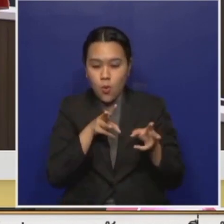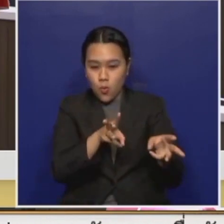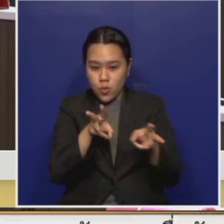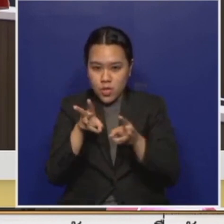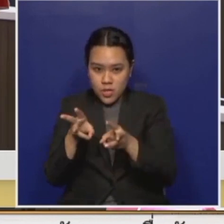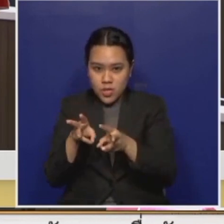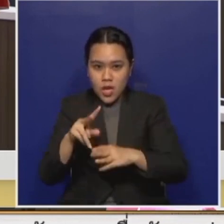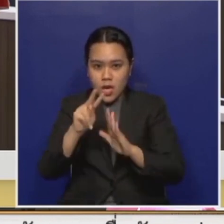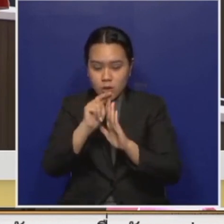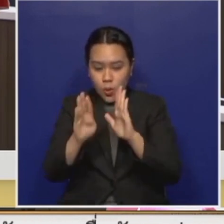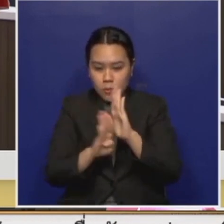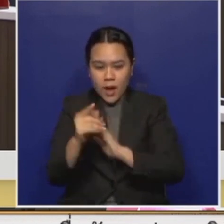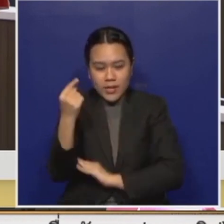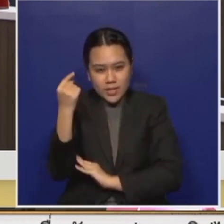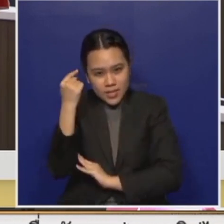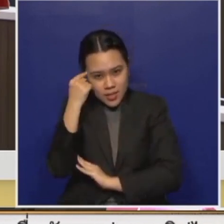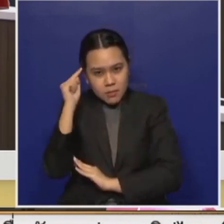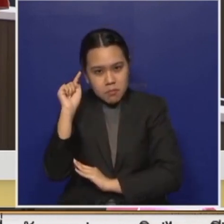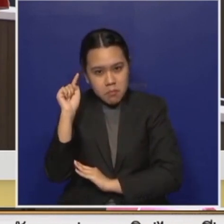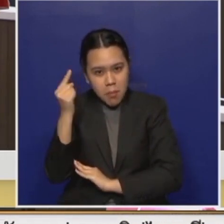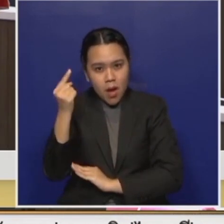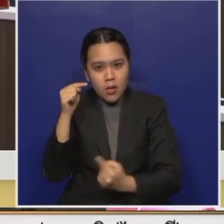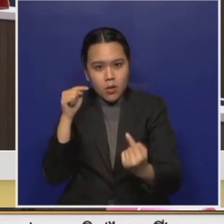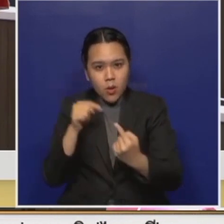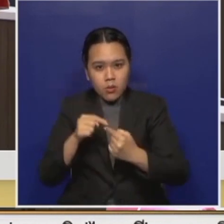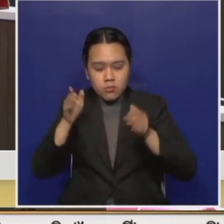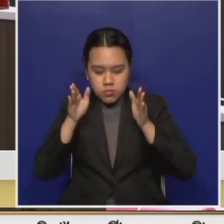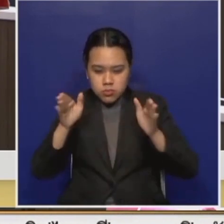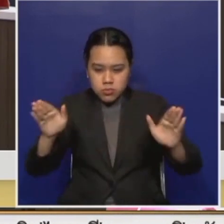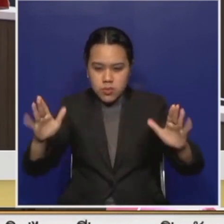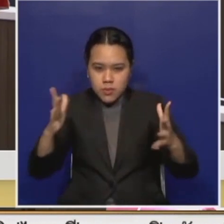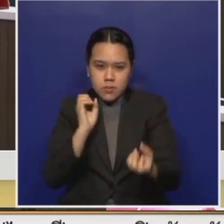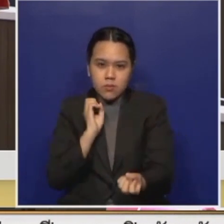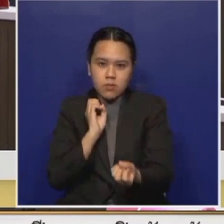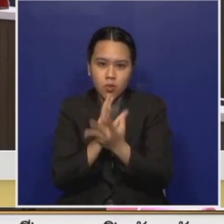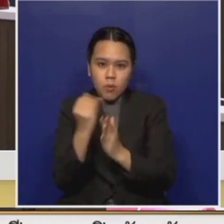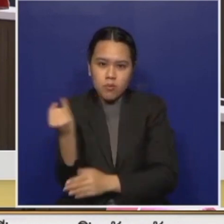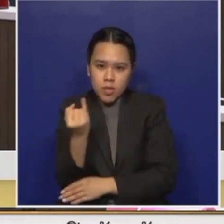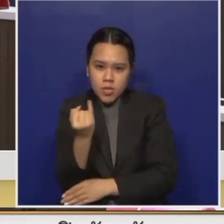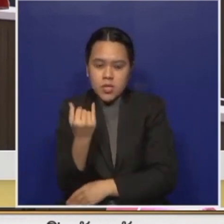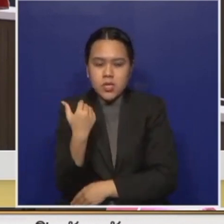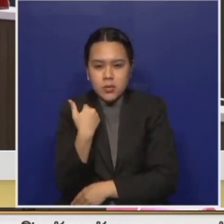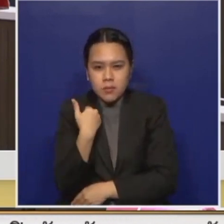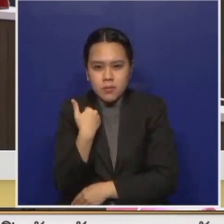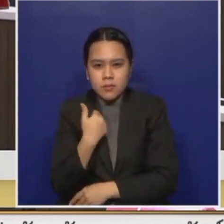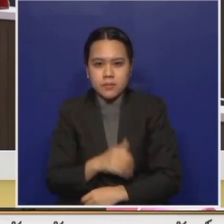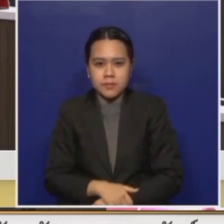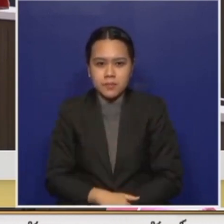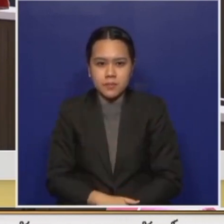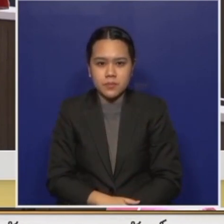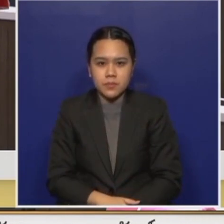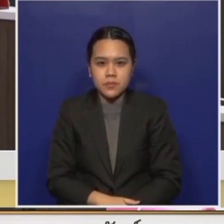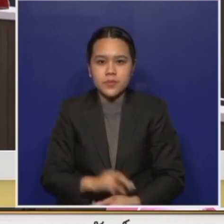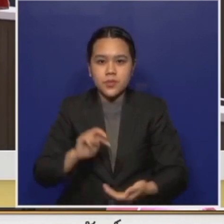ดนายุบายแบบนี้คิดไม่รอบครอบก็ผลร้ายธรธานครับมันเกิดลัษณะเขาเรีก